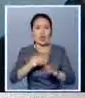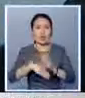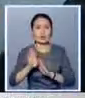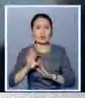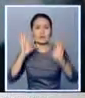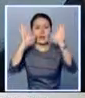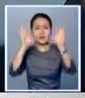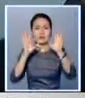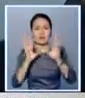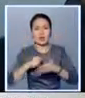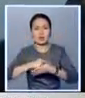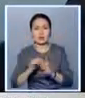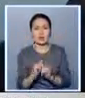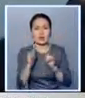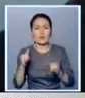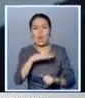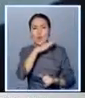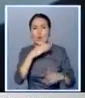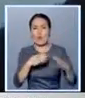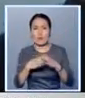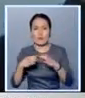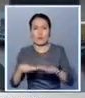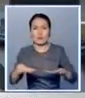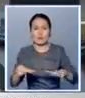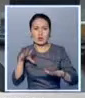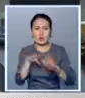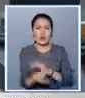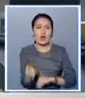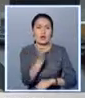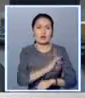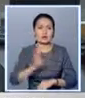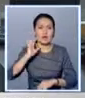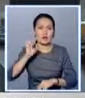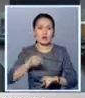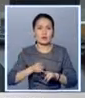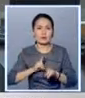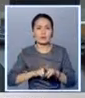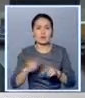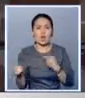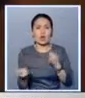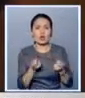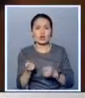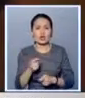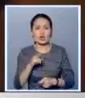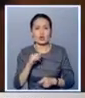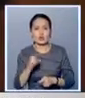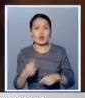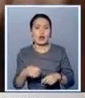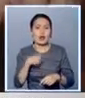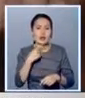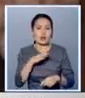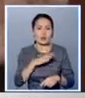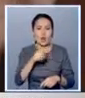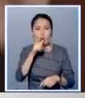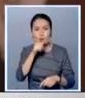аясы кеңейеді, демек көппартиялы парламенттің пайдасы да көп. Ұлт тағдыр қозғалысының жетекшісі Дос Көшімнің ойы осыған саяды.